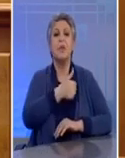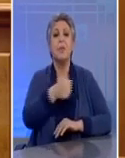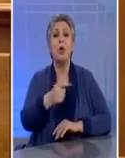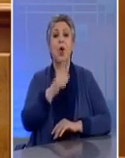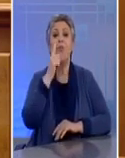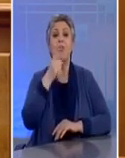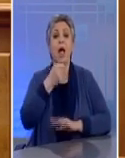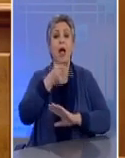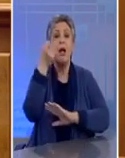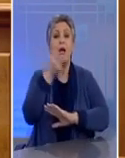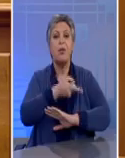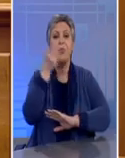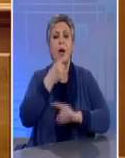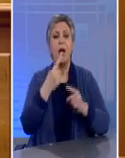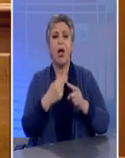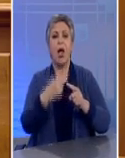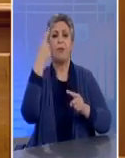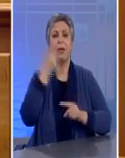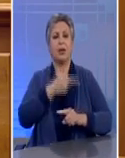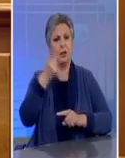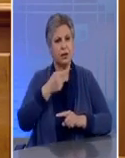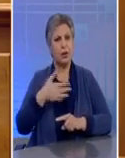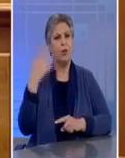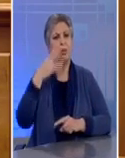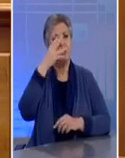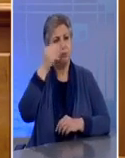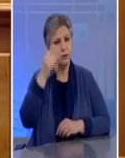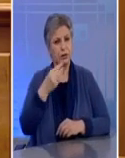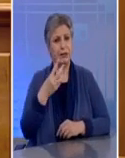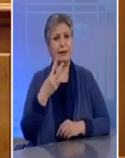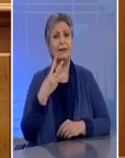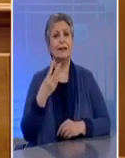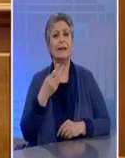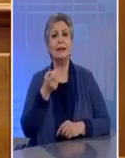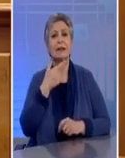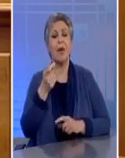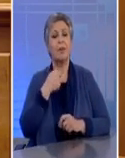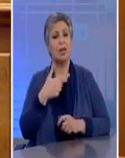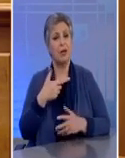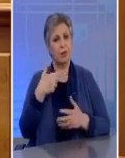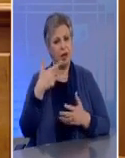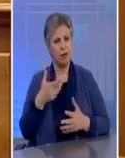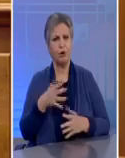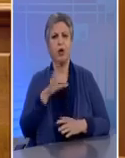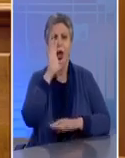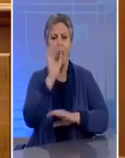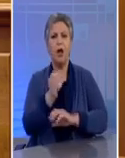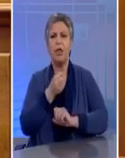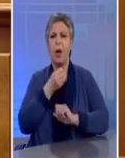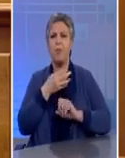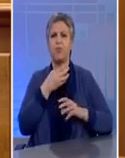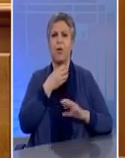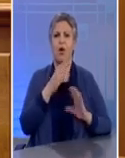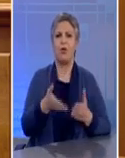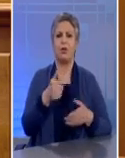Και ο Ανδρέας Παπανδρέου την είχε στην 3η Σεπτέμβρη και την πρόδωσε όταν βρήκε τις χρυσές καρέκλες της δεξιάς. Και εσείς τώρα βέβαια